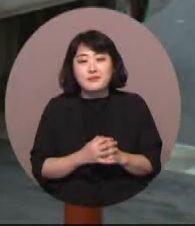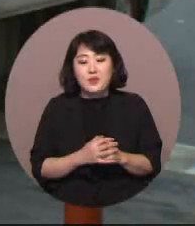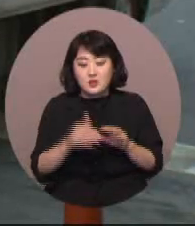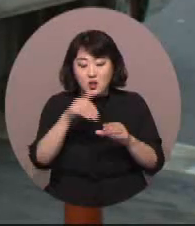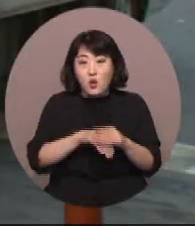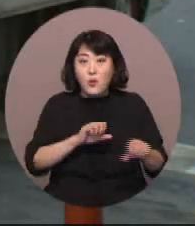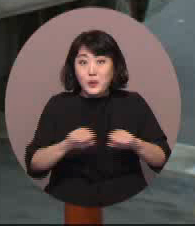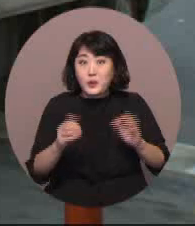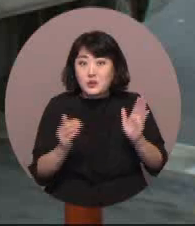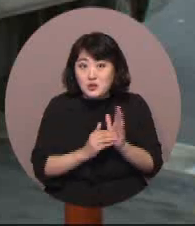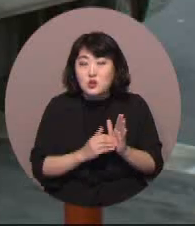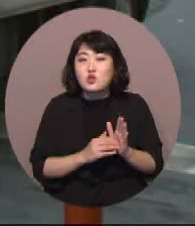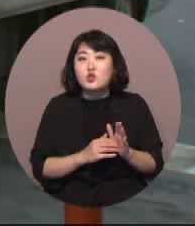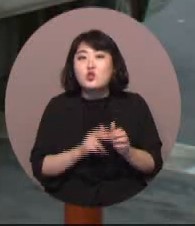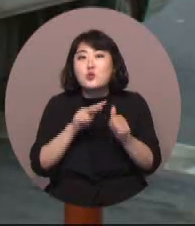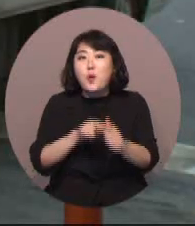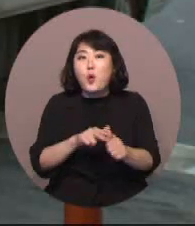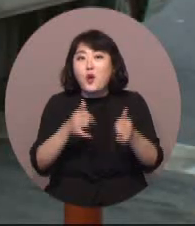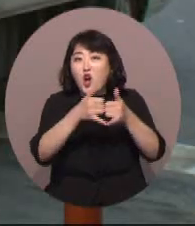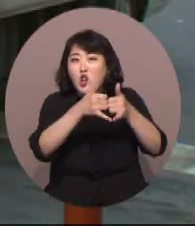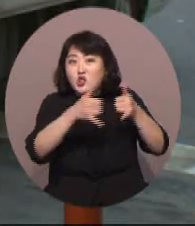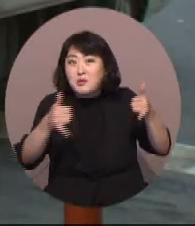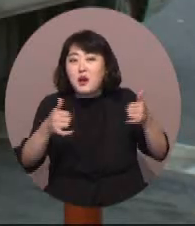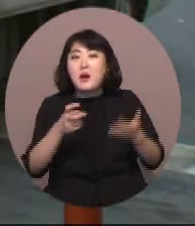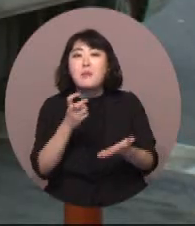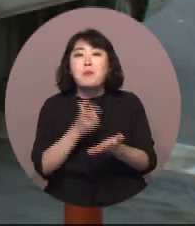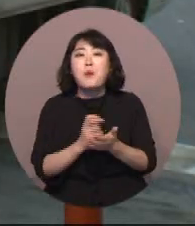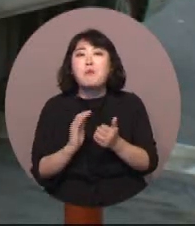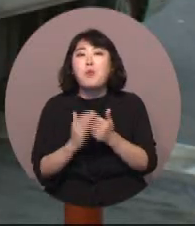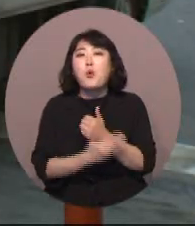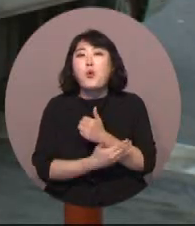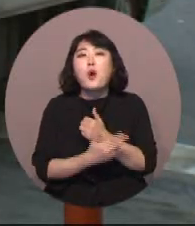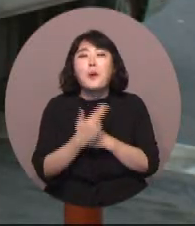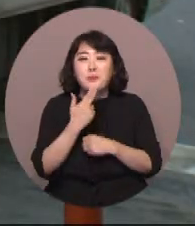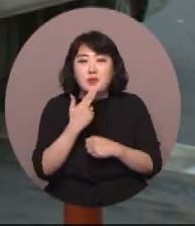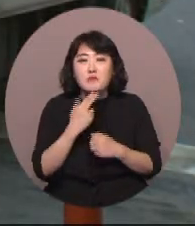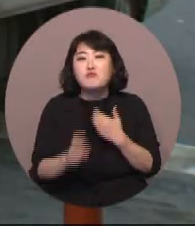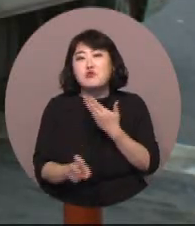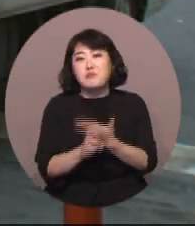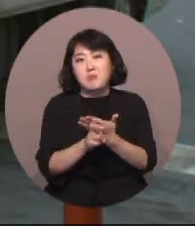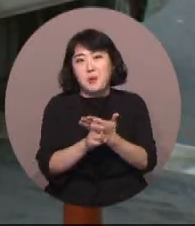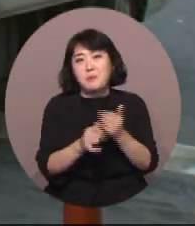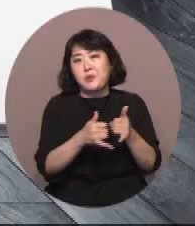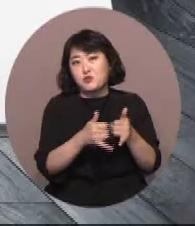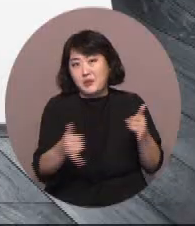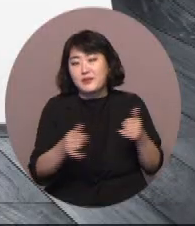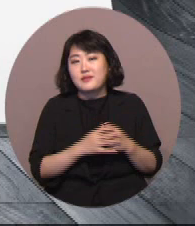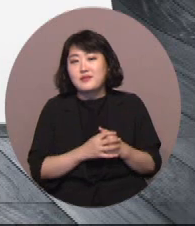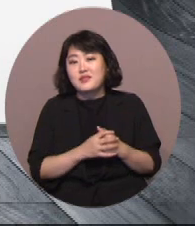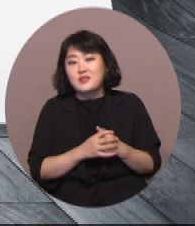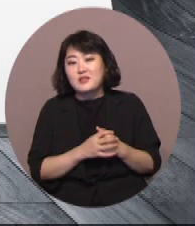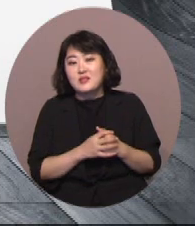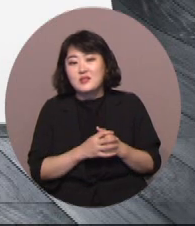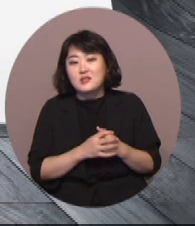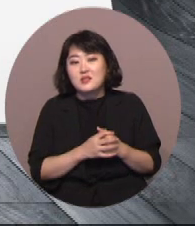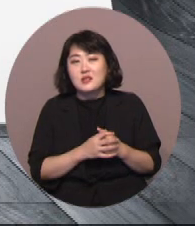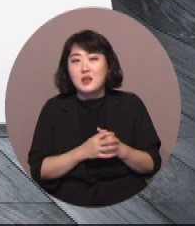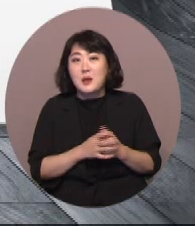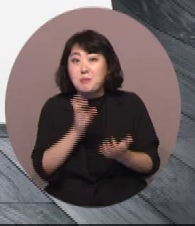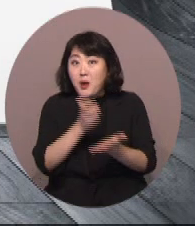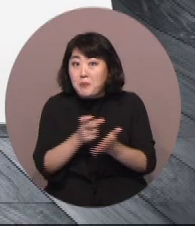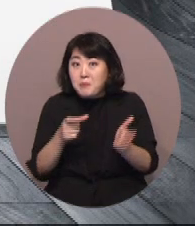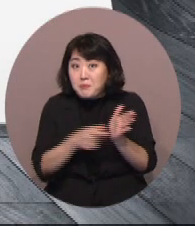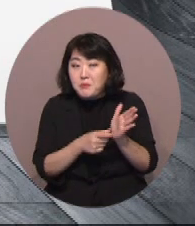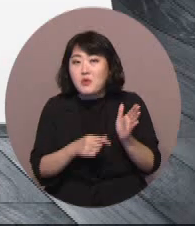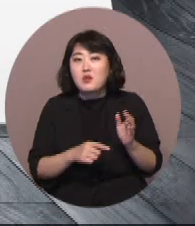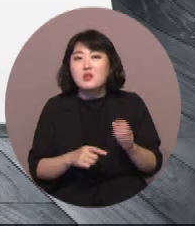선거운동이 끝나면 후보를 알리는 현수막은 모두 법의 보호를 받지 못하는 불법 현수막입니다. 5개 광고물법상